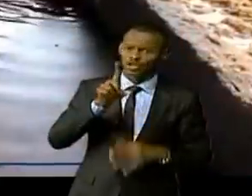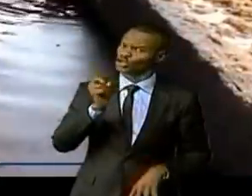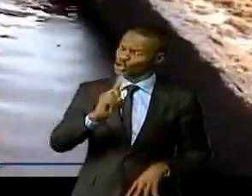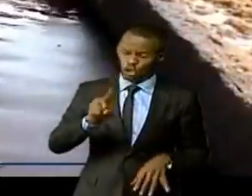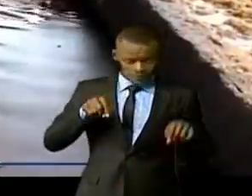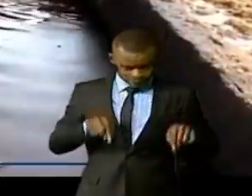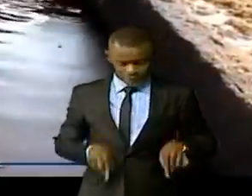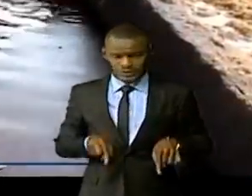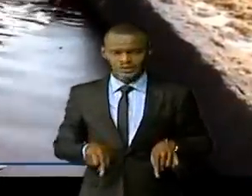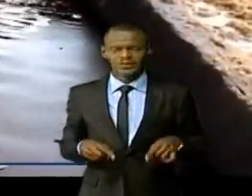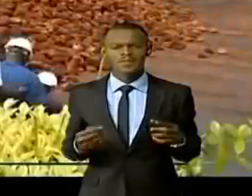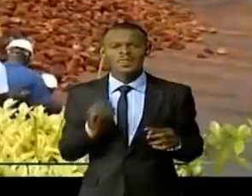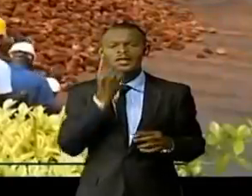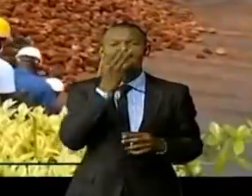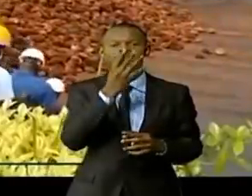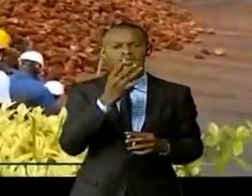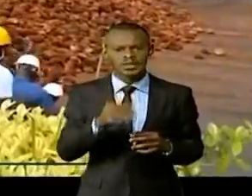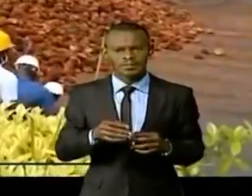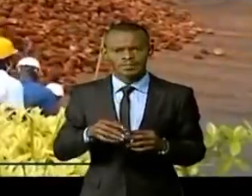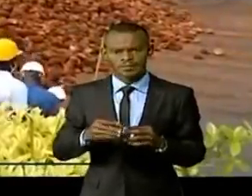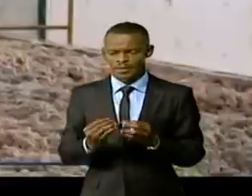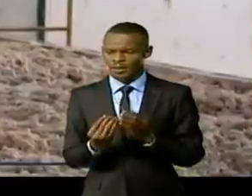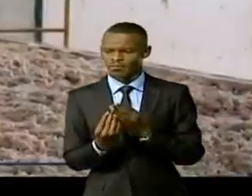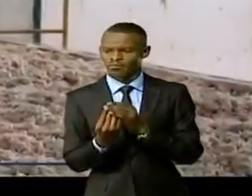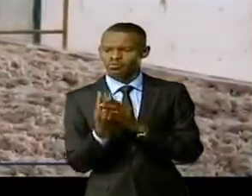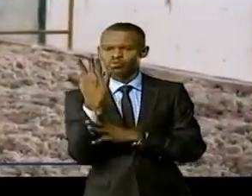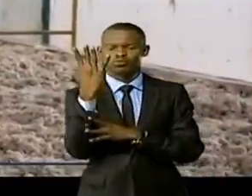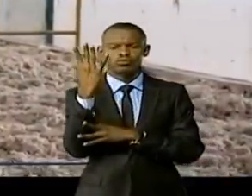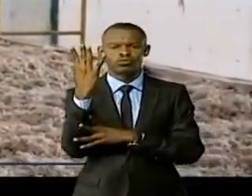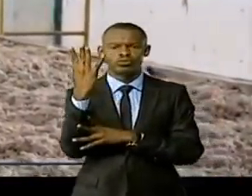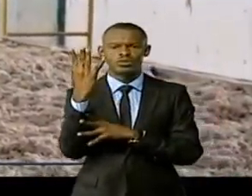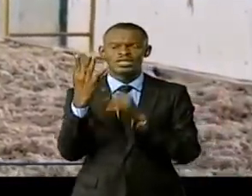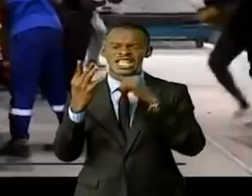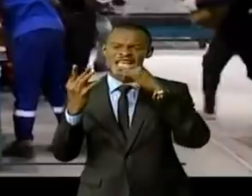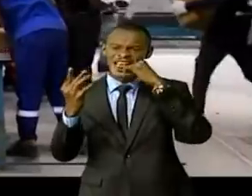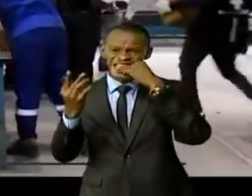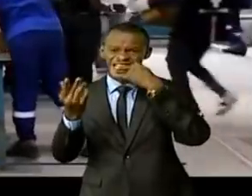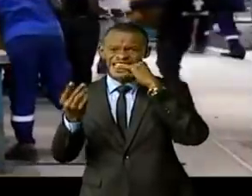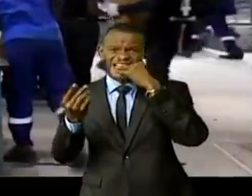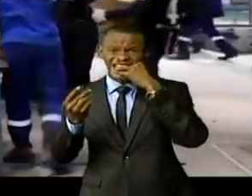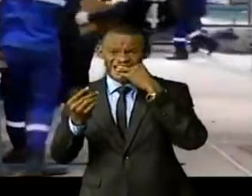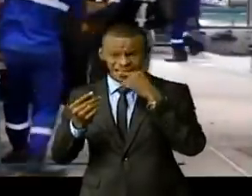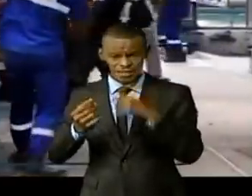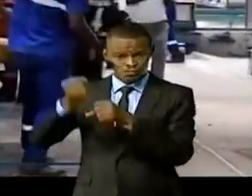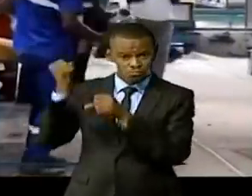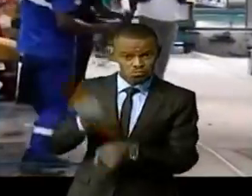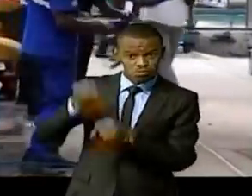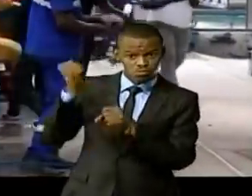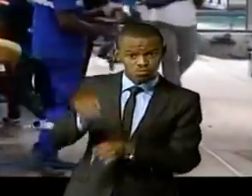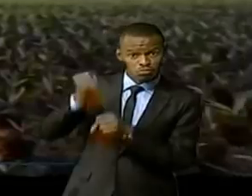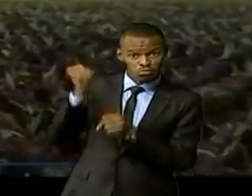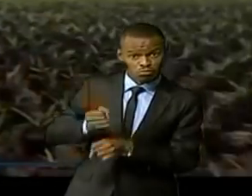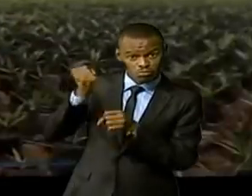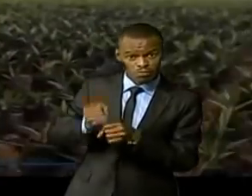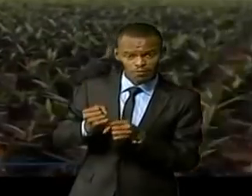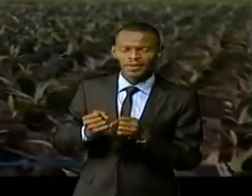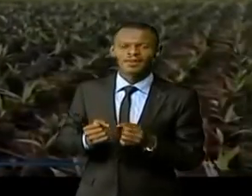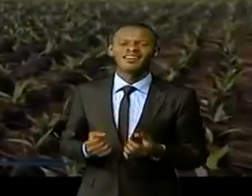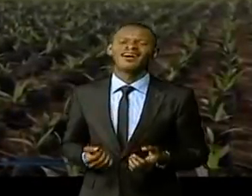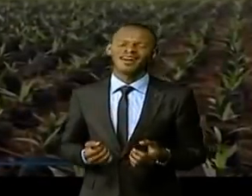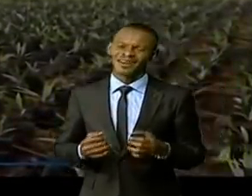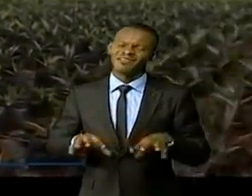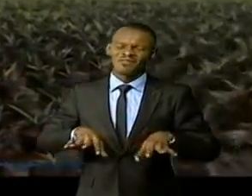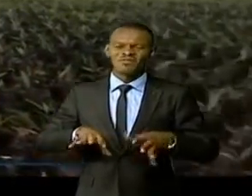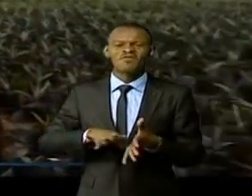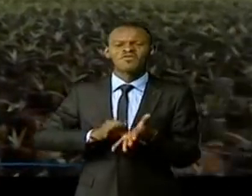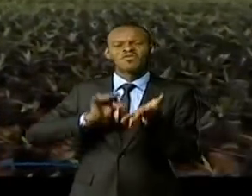l'huile des palmes. MCK, cette usine de transformation du latex qui provient des plantations, a été visitée, tout comme cette plantation de cacao. Plus